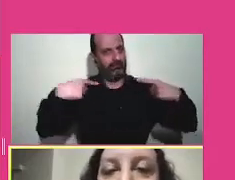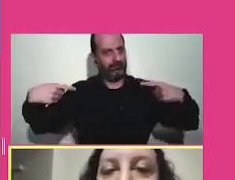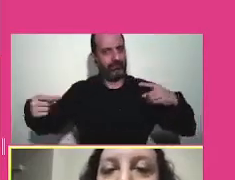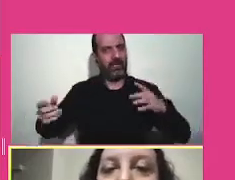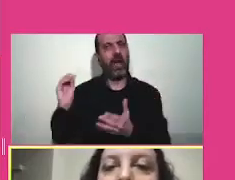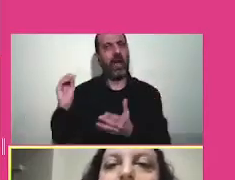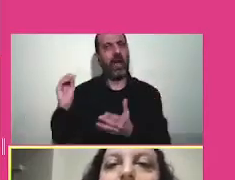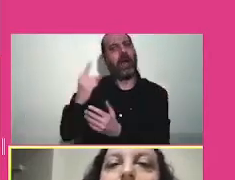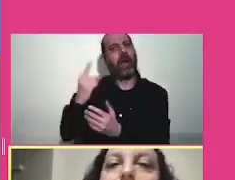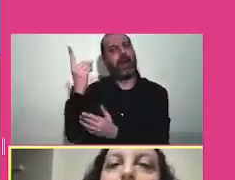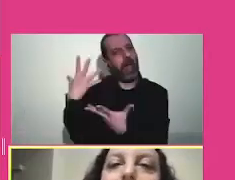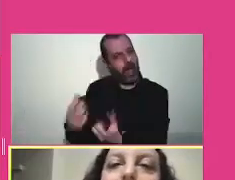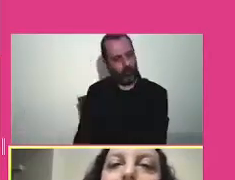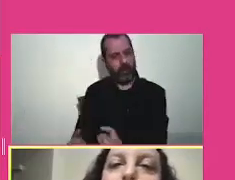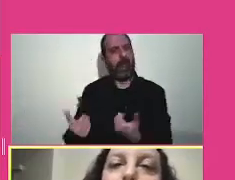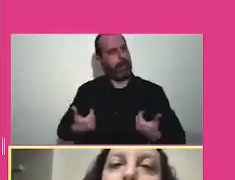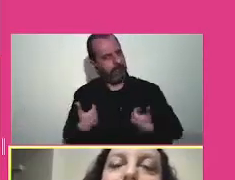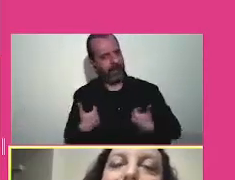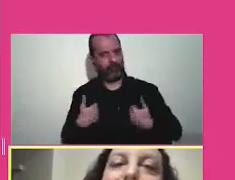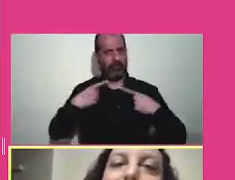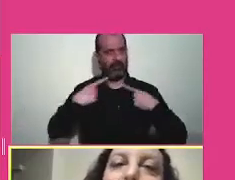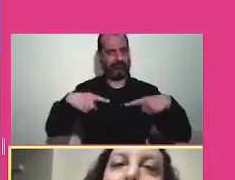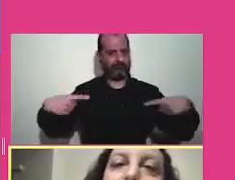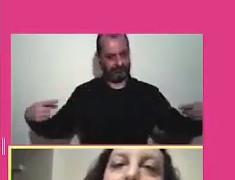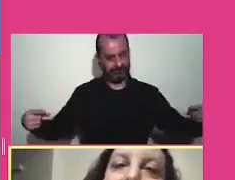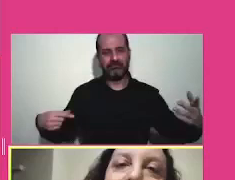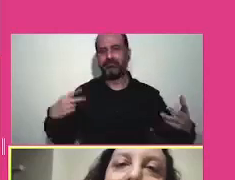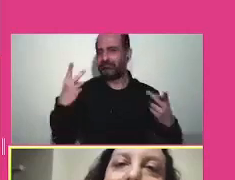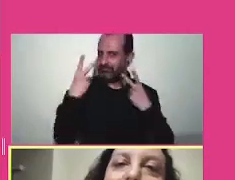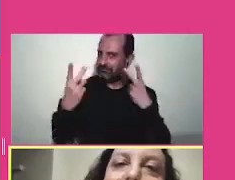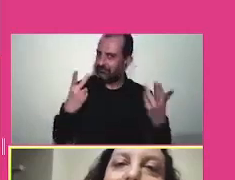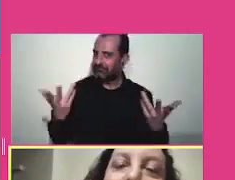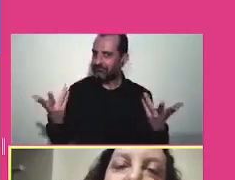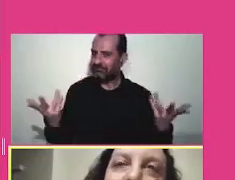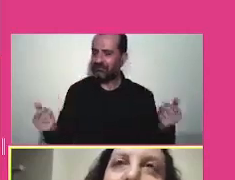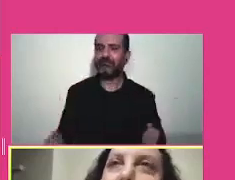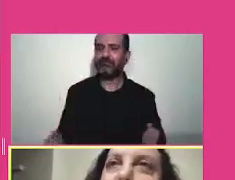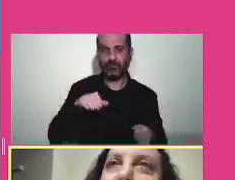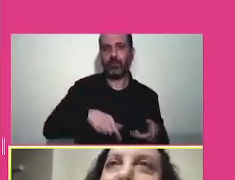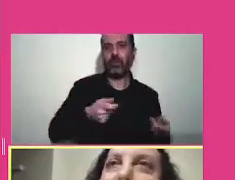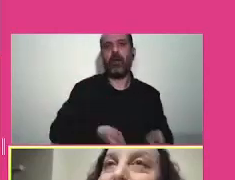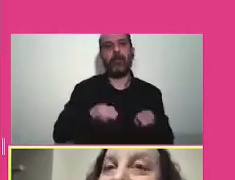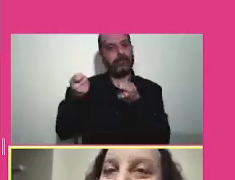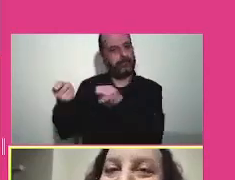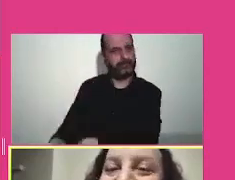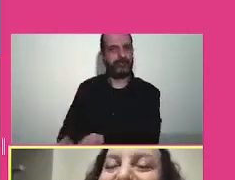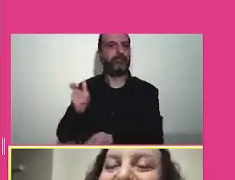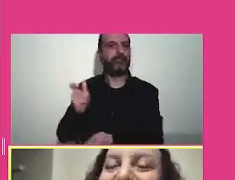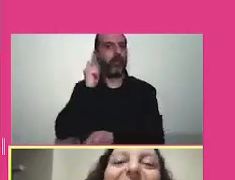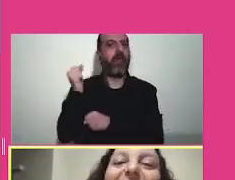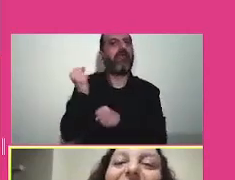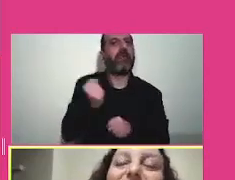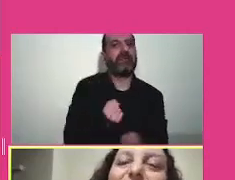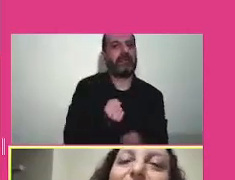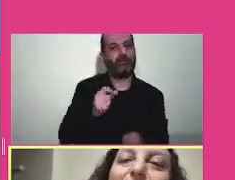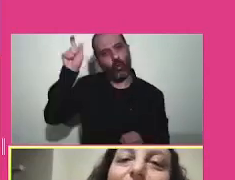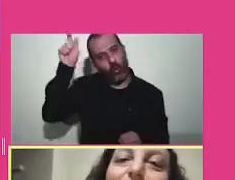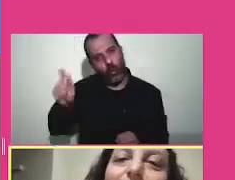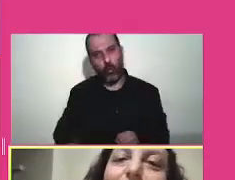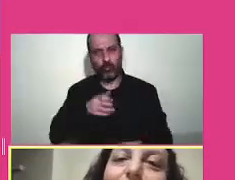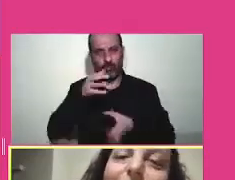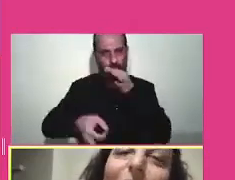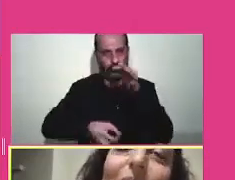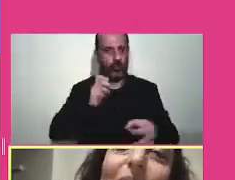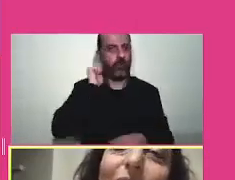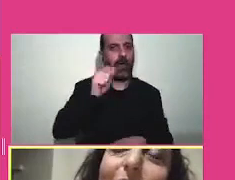έτσι ηλεκτρονικά. Και νομίζω ότι θα δώσω πλέον το λόγο στο Δημήτρη και το